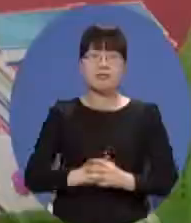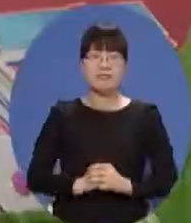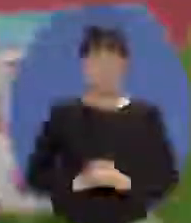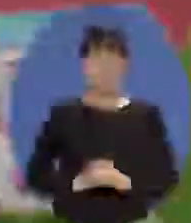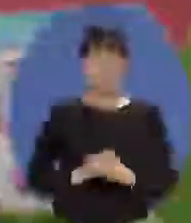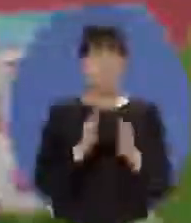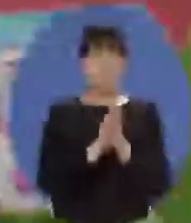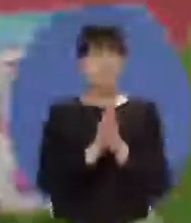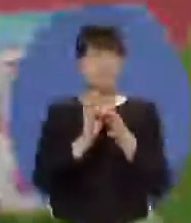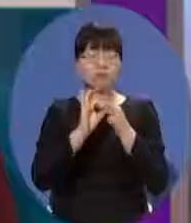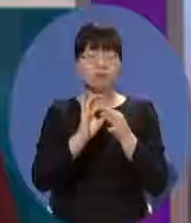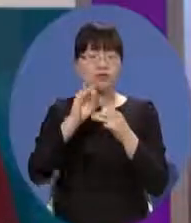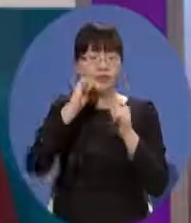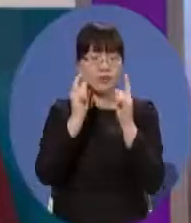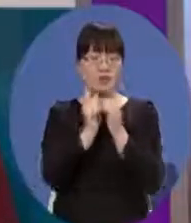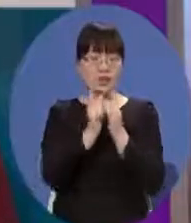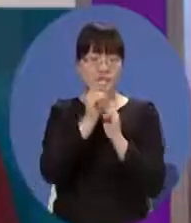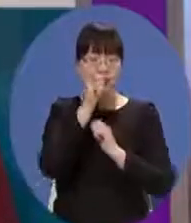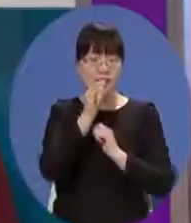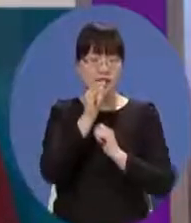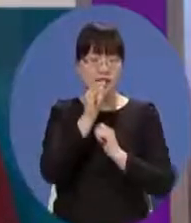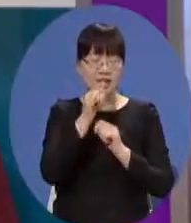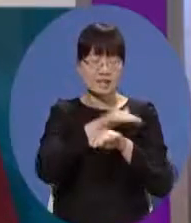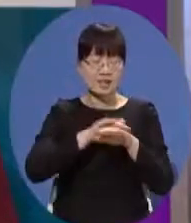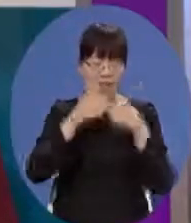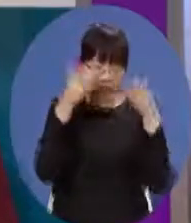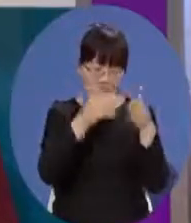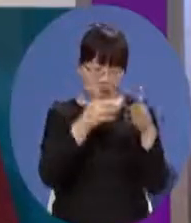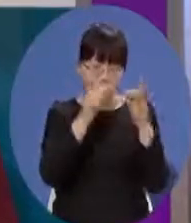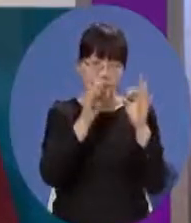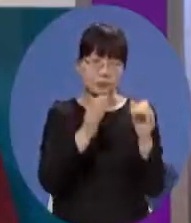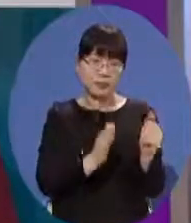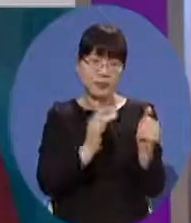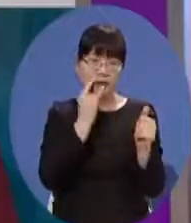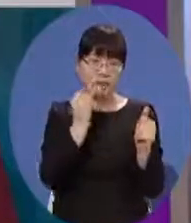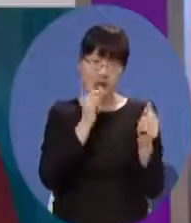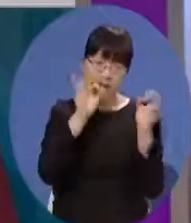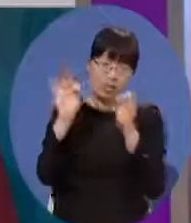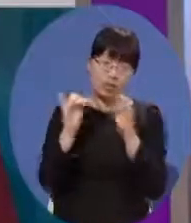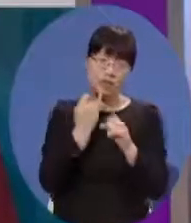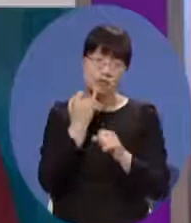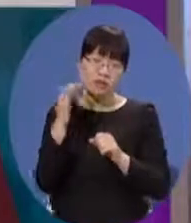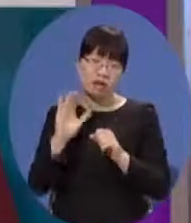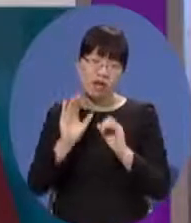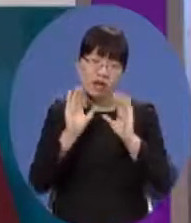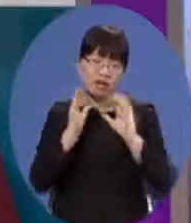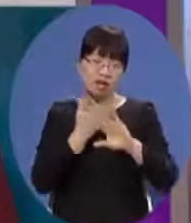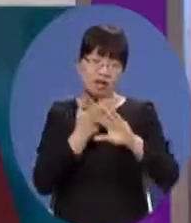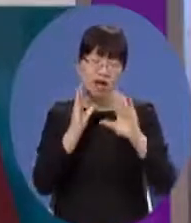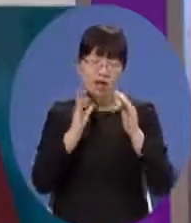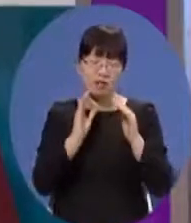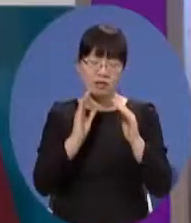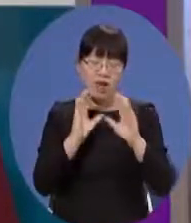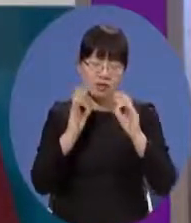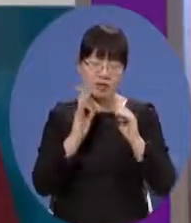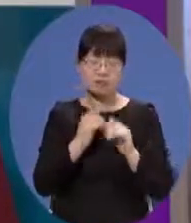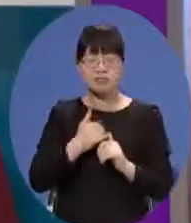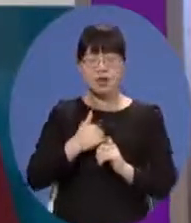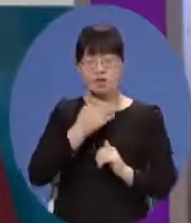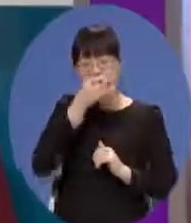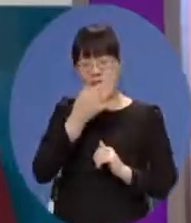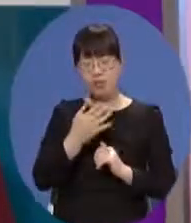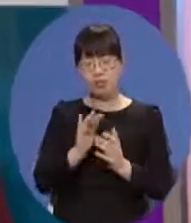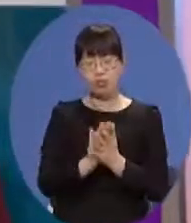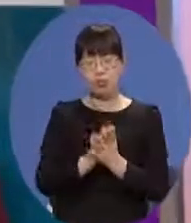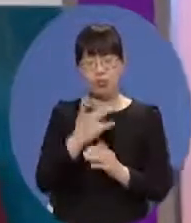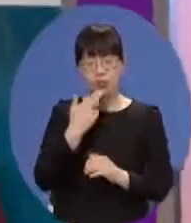친구 관계에서 어려움을 겪는다. 그러면 저희가 유의해서 봐야 되고요. 어머니 보시기엔 괜찮은데 아이들이 나 너무 힘들어. 난 친구가 없어.